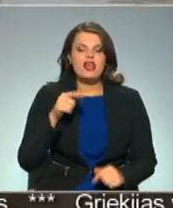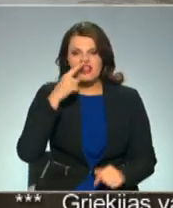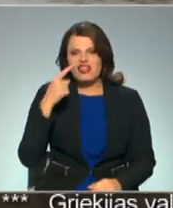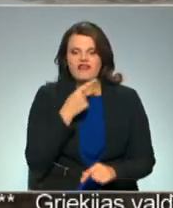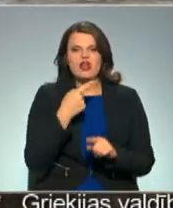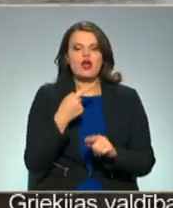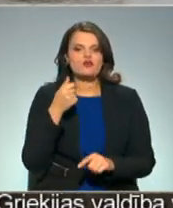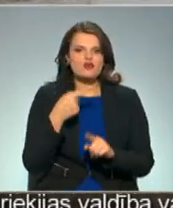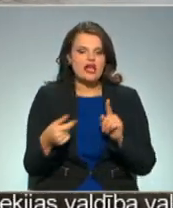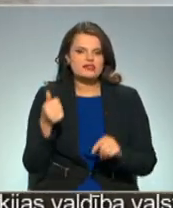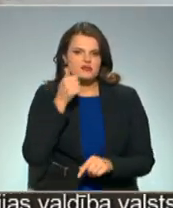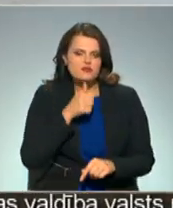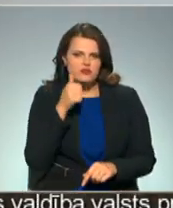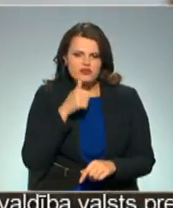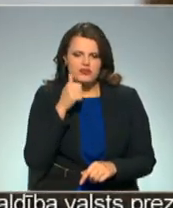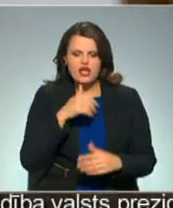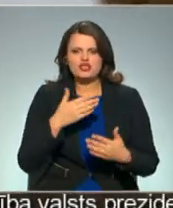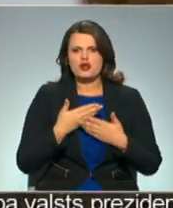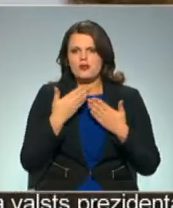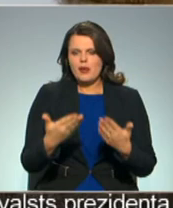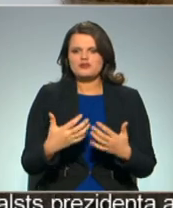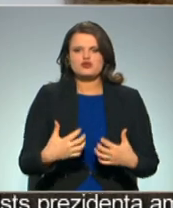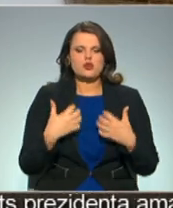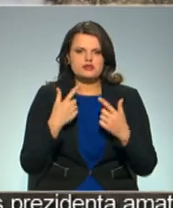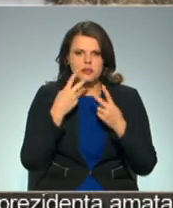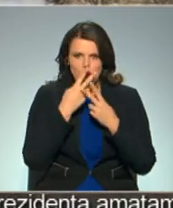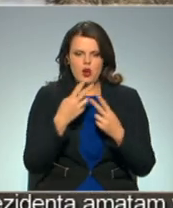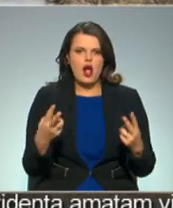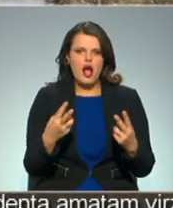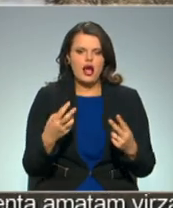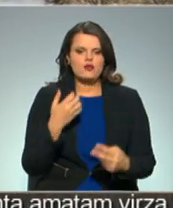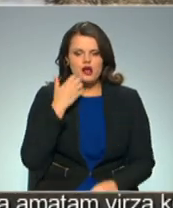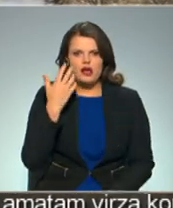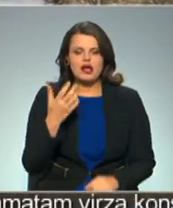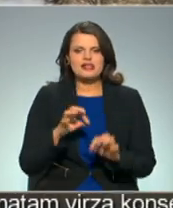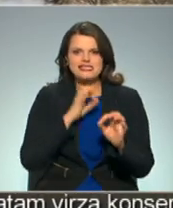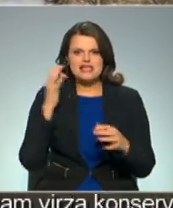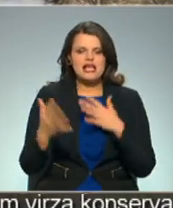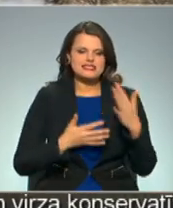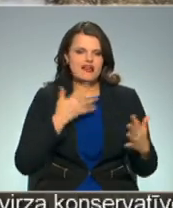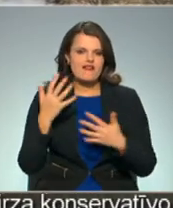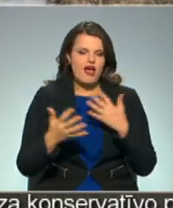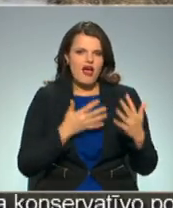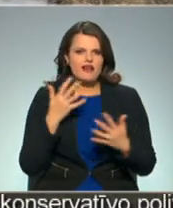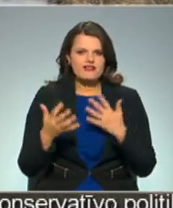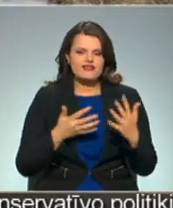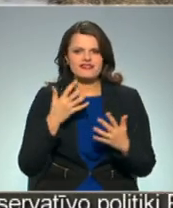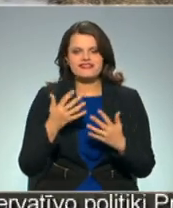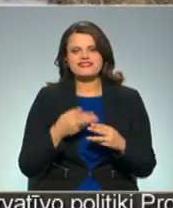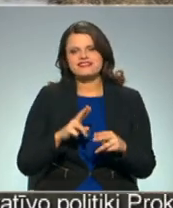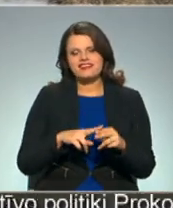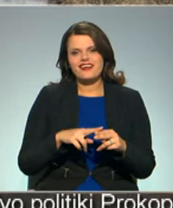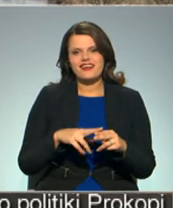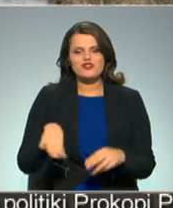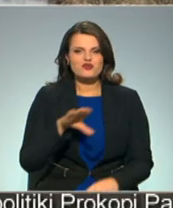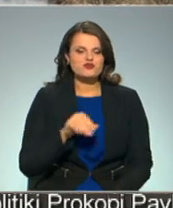nevienu reizi vien nācies piedzīvot dramatiskas ainas. Kad uznāk vētras, teiksim, vētras, tad